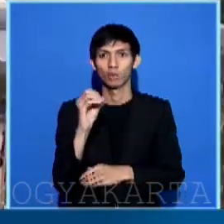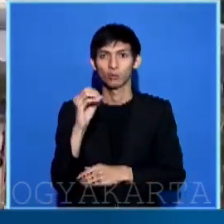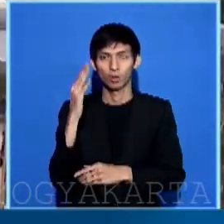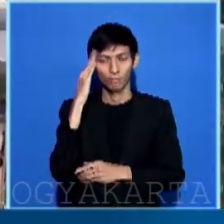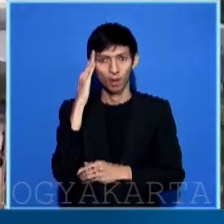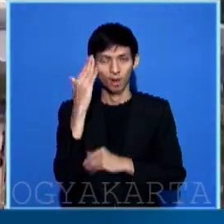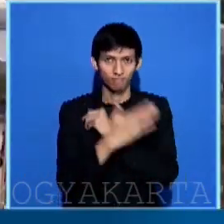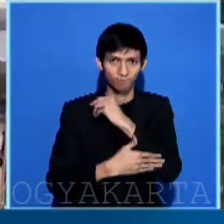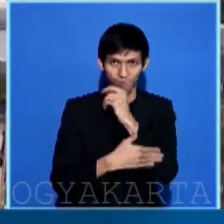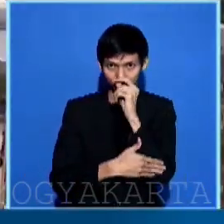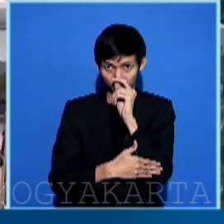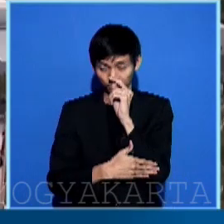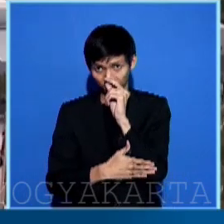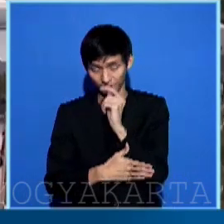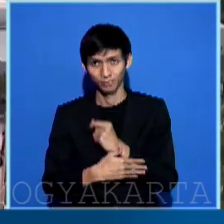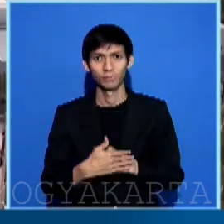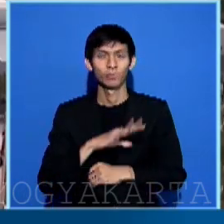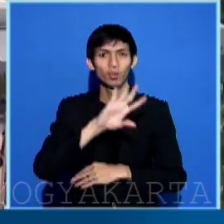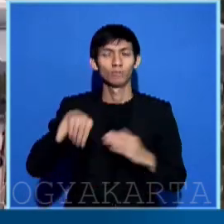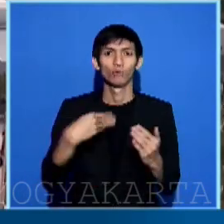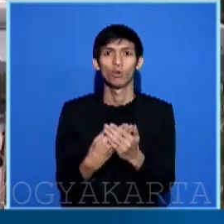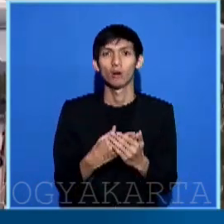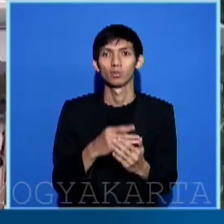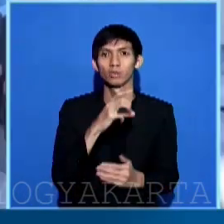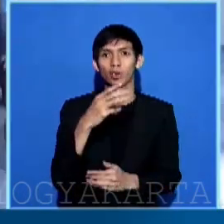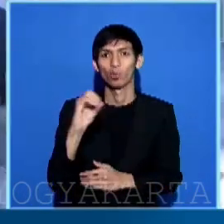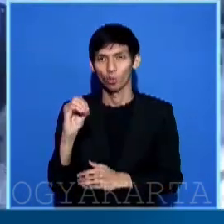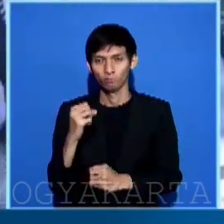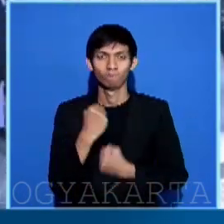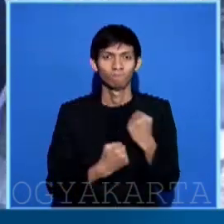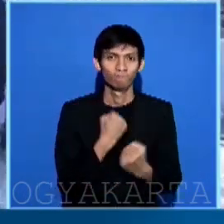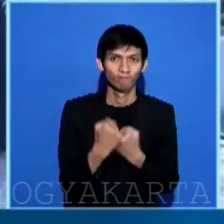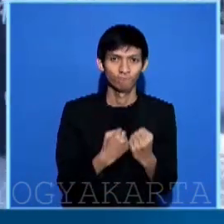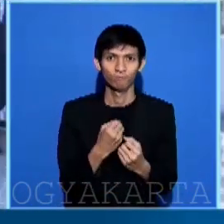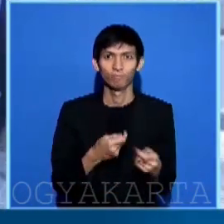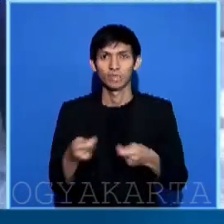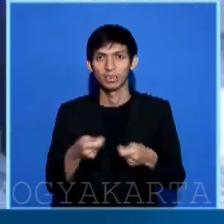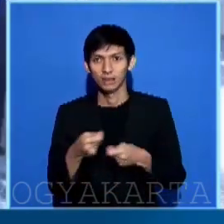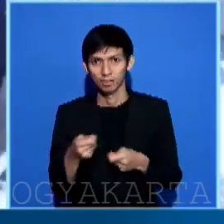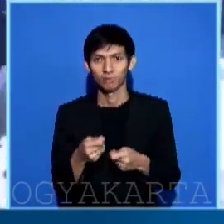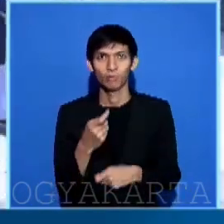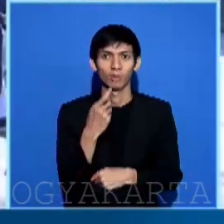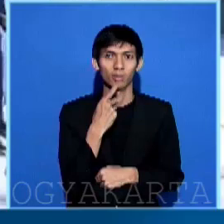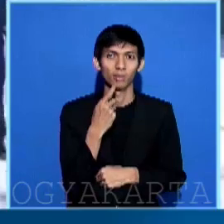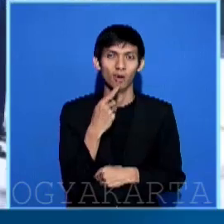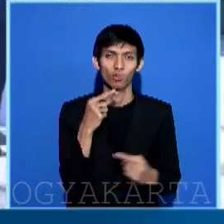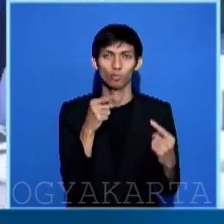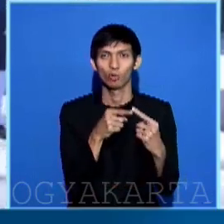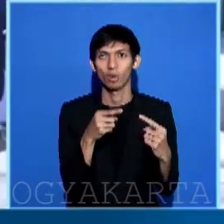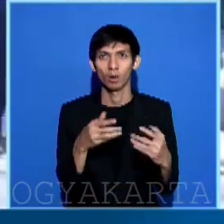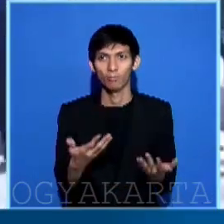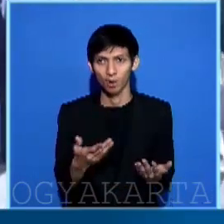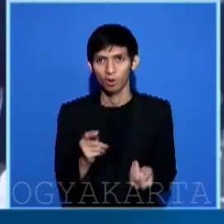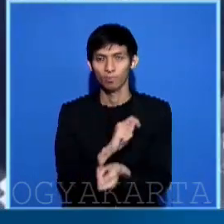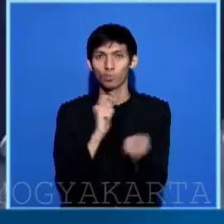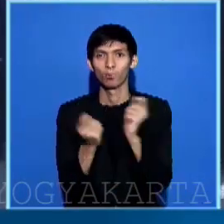pemerintahan dan top level CEO dari industri dan bisnis yang berkaitan dengan perubahan iklim hadir untuk langsung